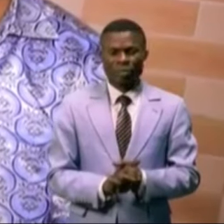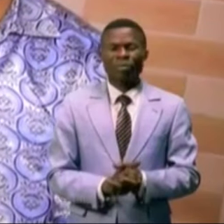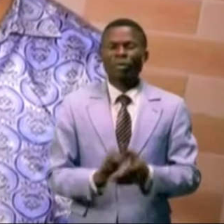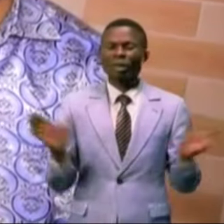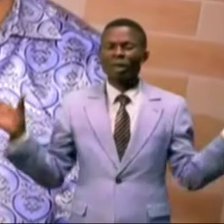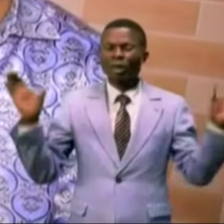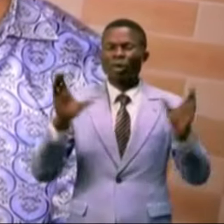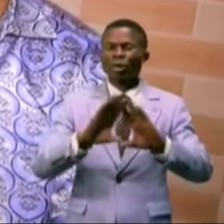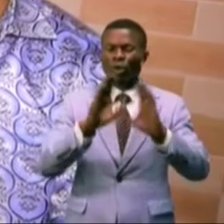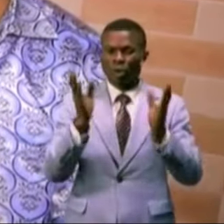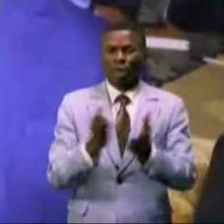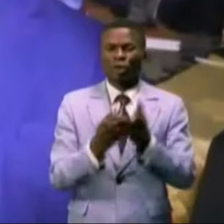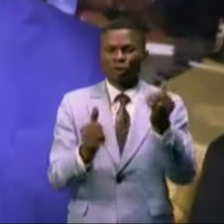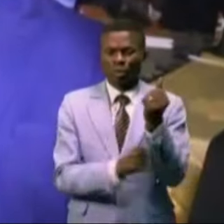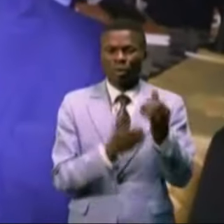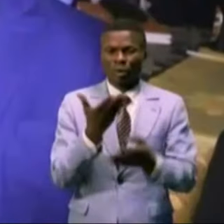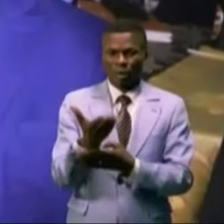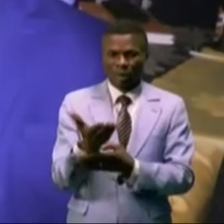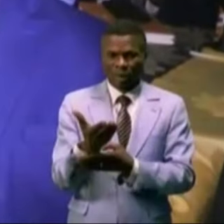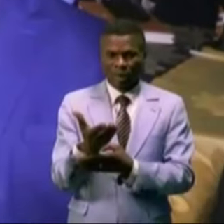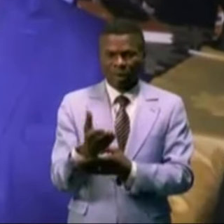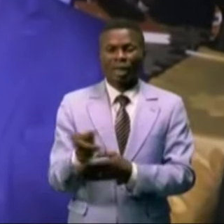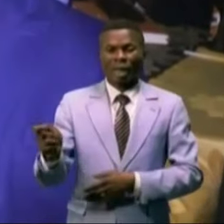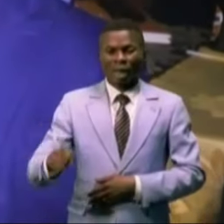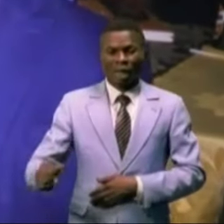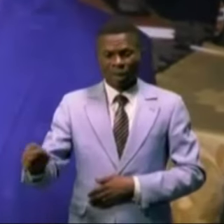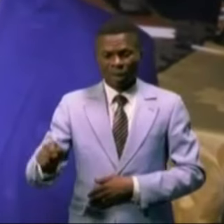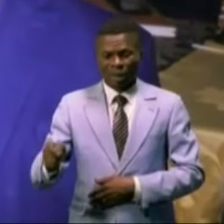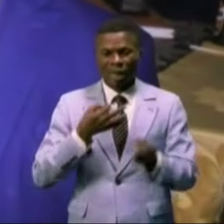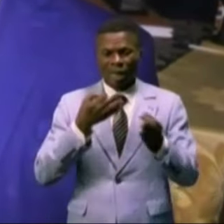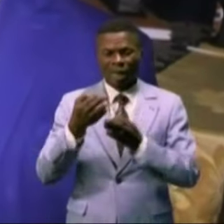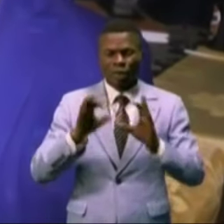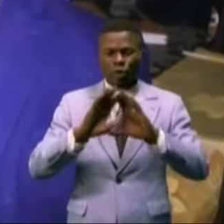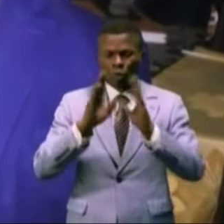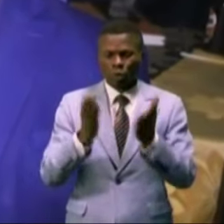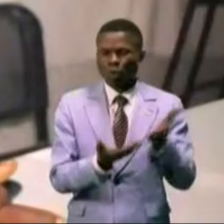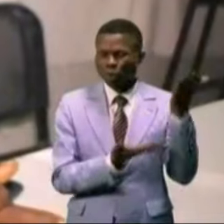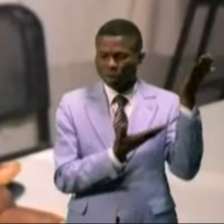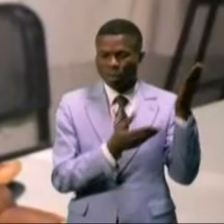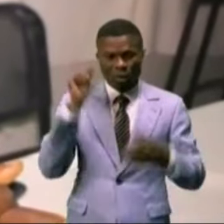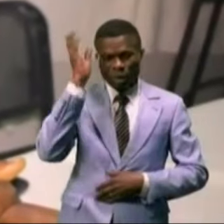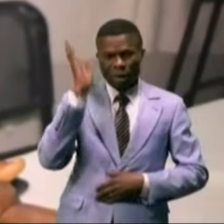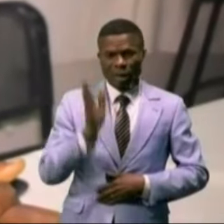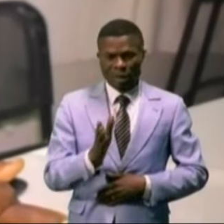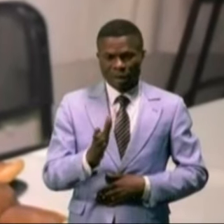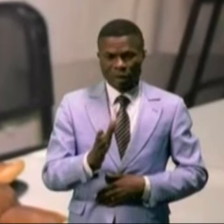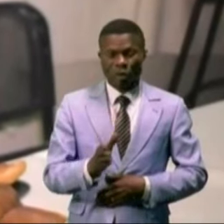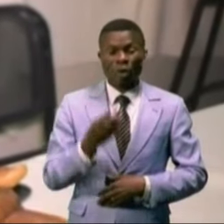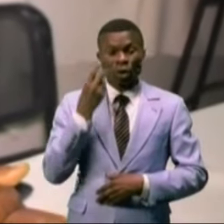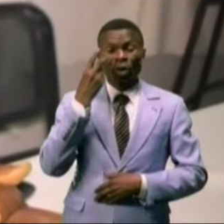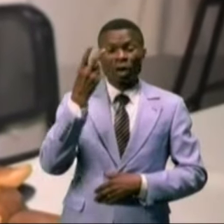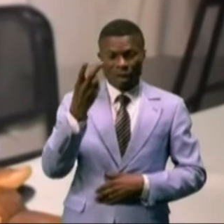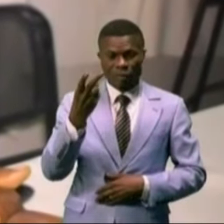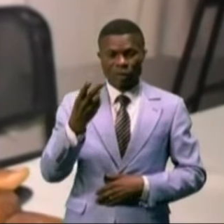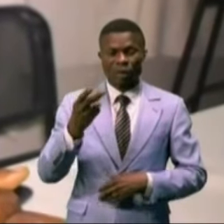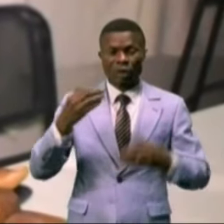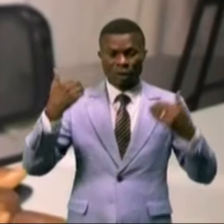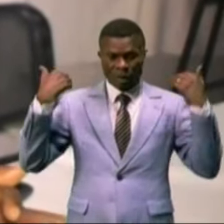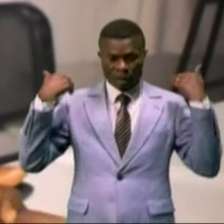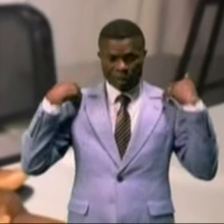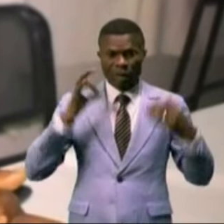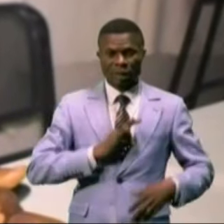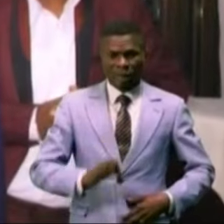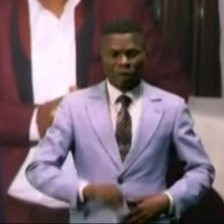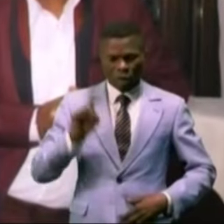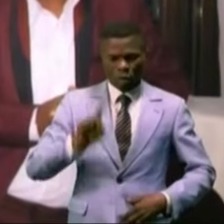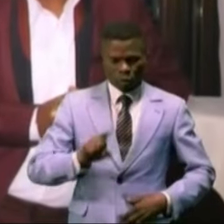toutes les intelligentsias de cette province à accompagner les nouveaux gouverneurs pour la matérialisation de la vision du chef de l'État,